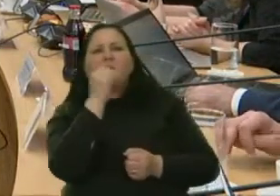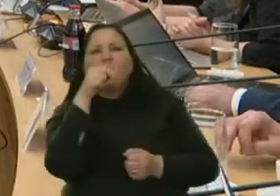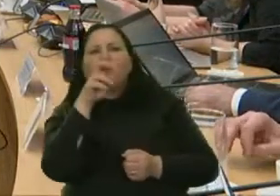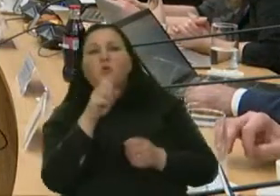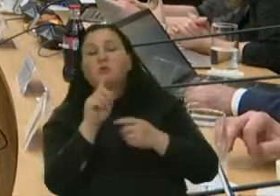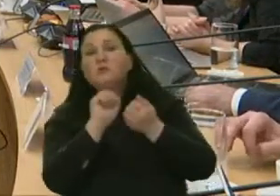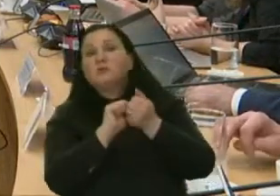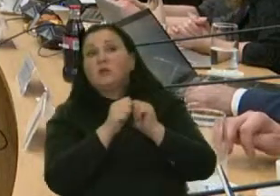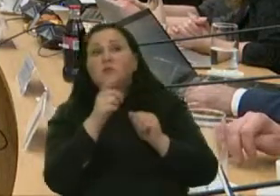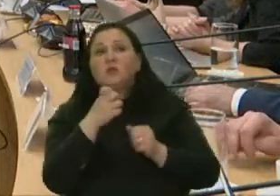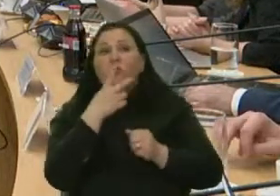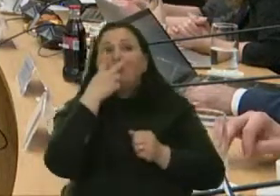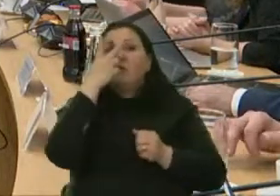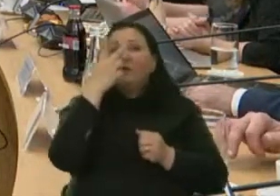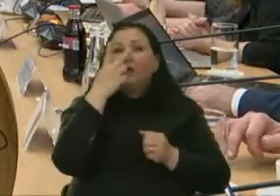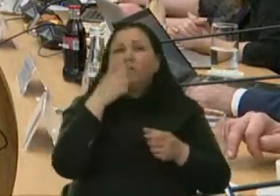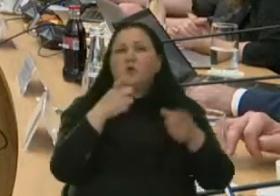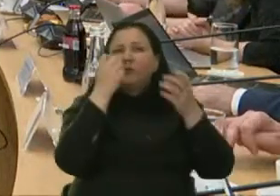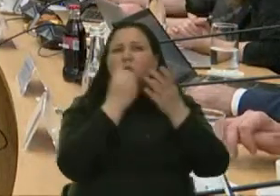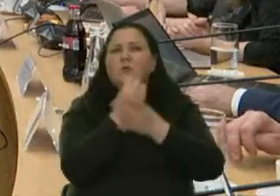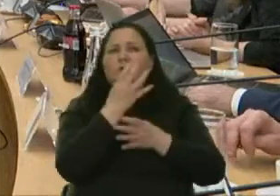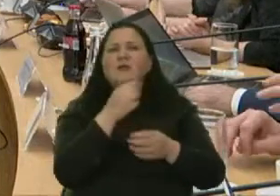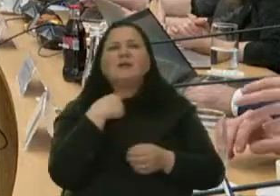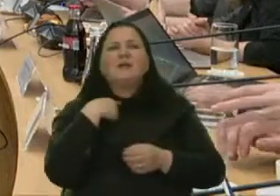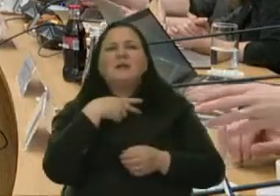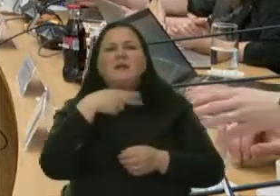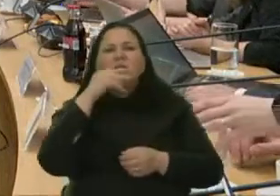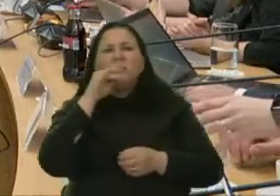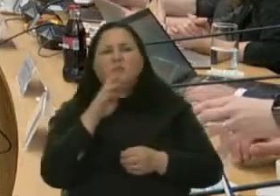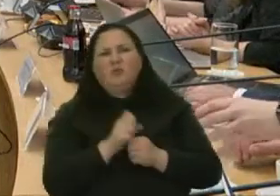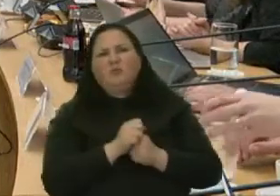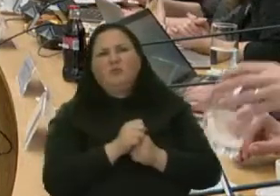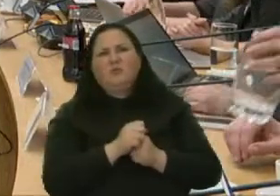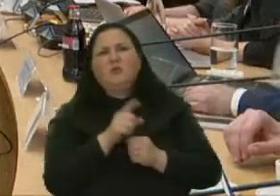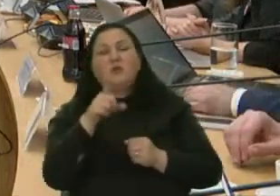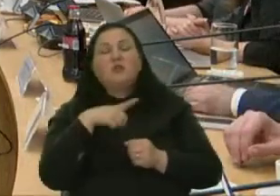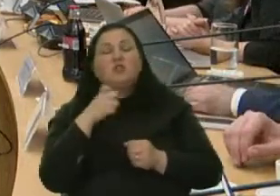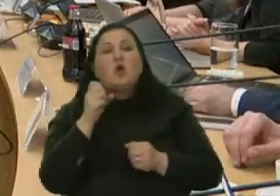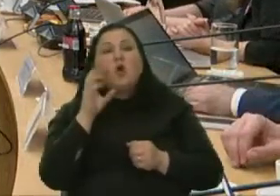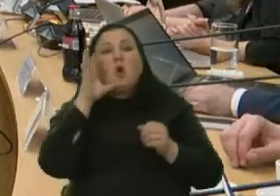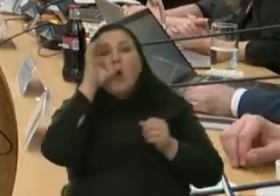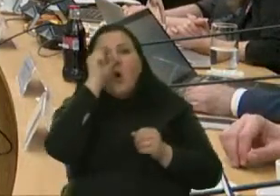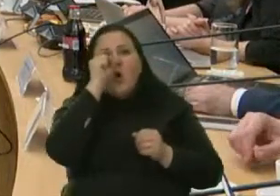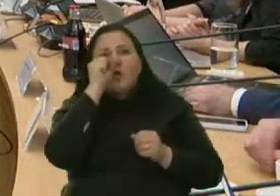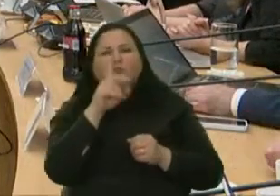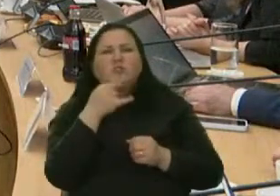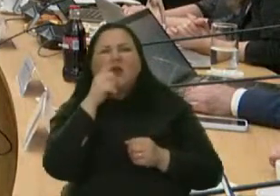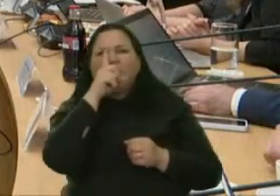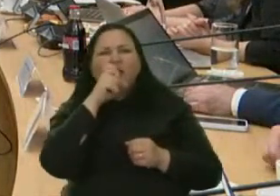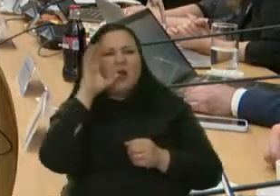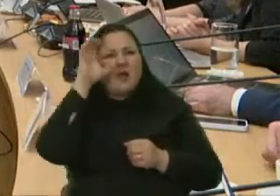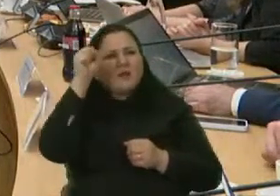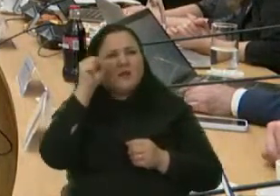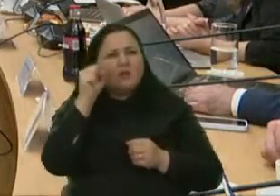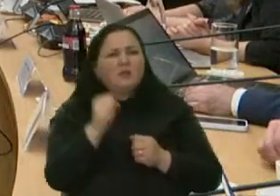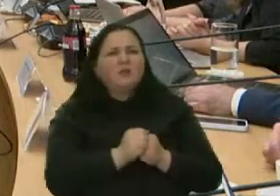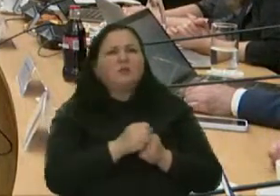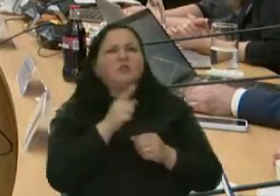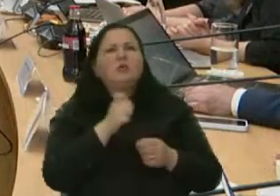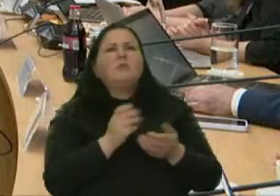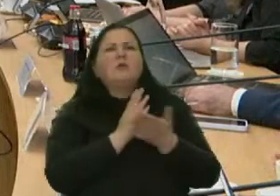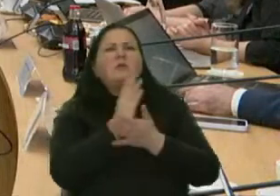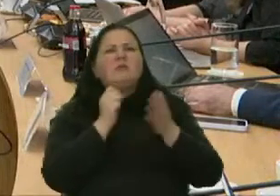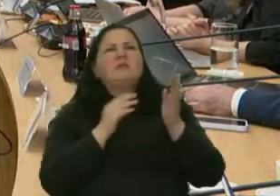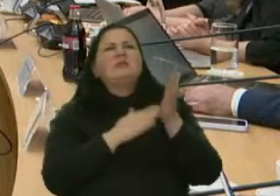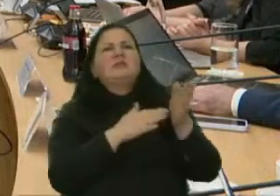sau să nu vezi corpul de clădire de la liceul Nis sifor Ghibu trebuie să fii repet orb și surs și de rea credință și să ție o marotă toc maai așa ca